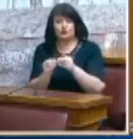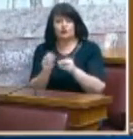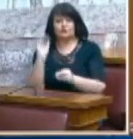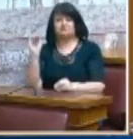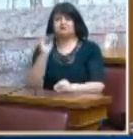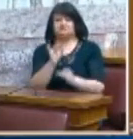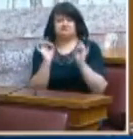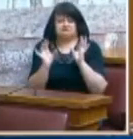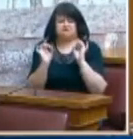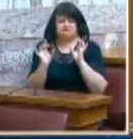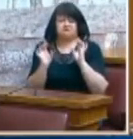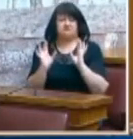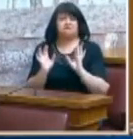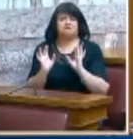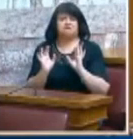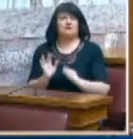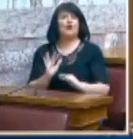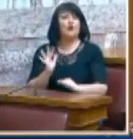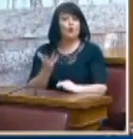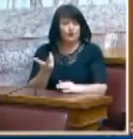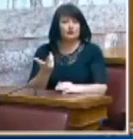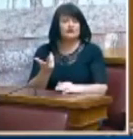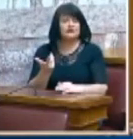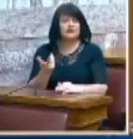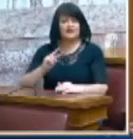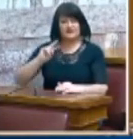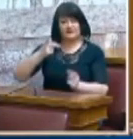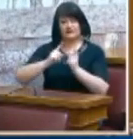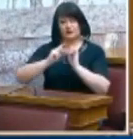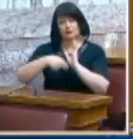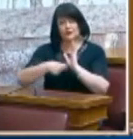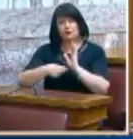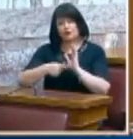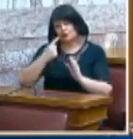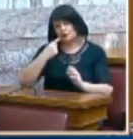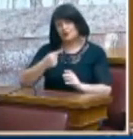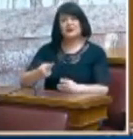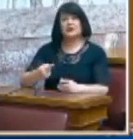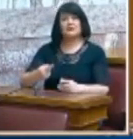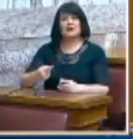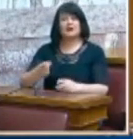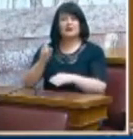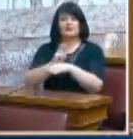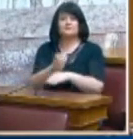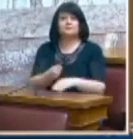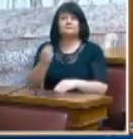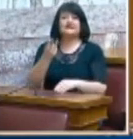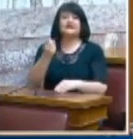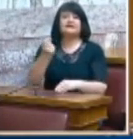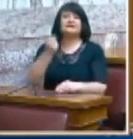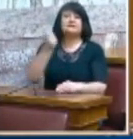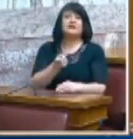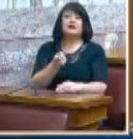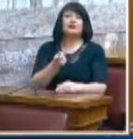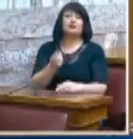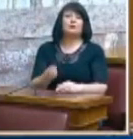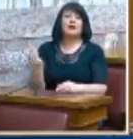κανέναν όταν στο δεύτερο μνημόνιο είχαν προβλέψεις για πλεονάσματα άνω το 3,5% μέχρι